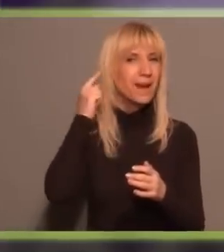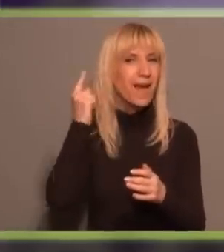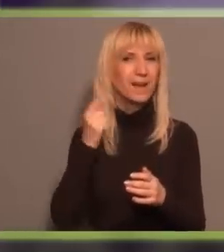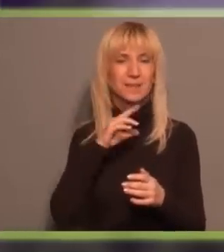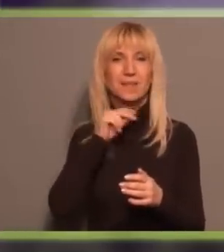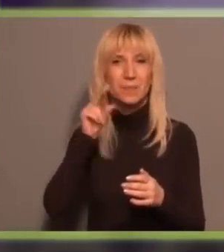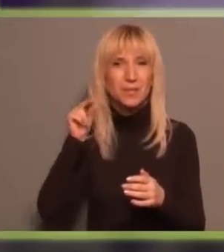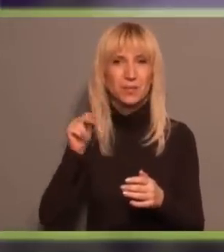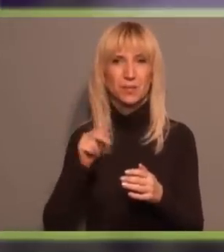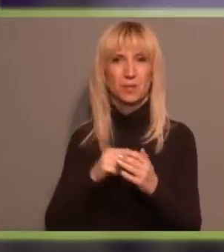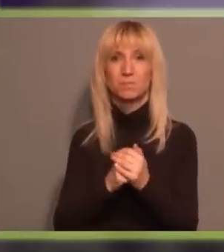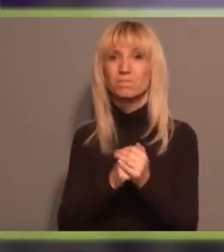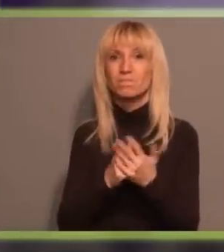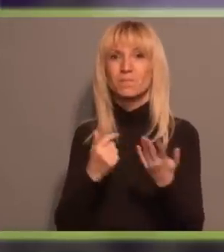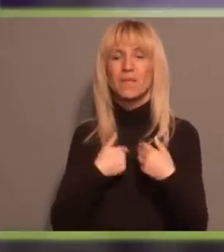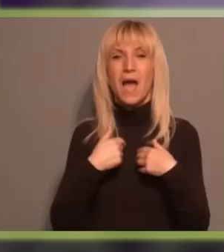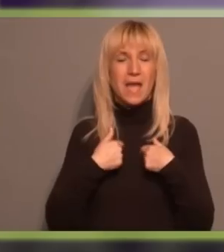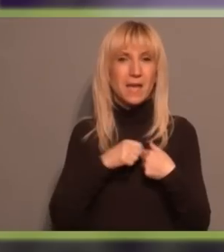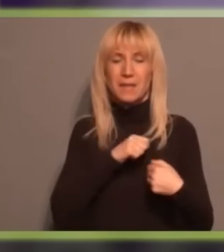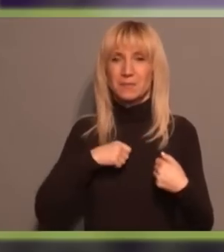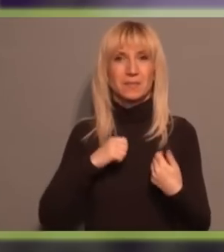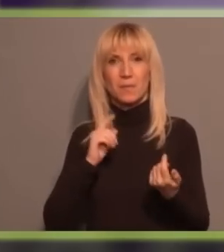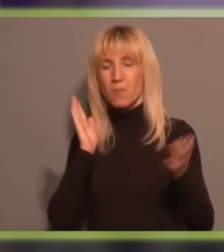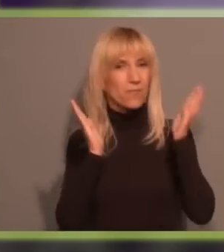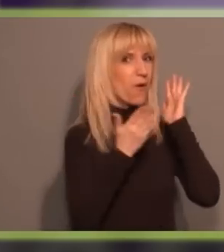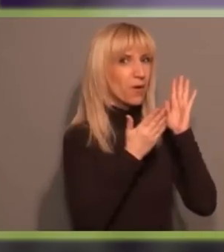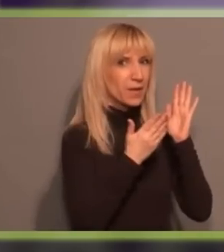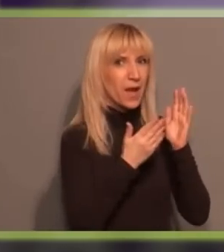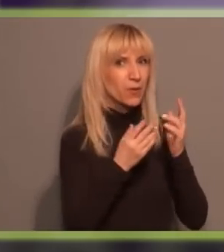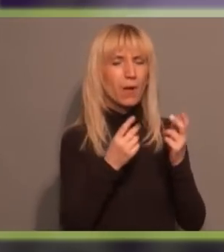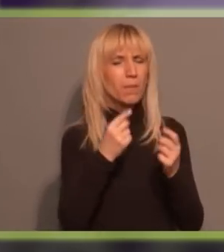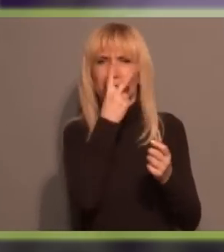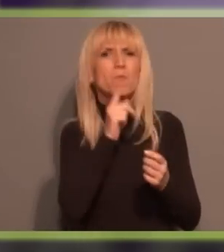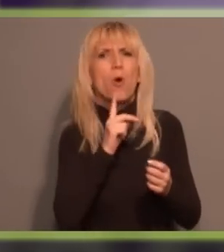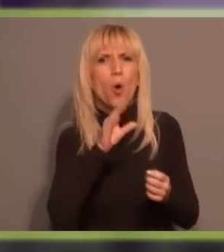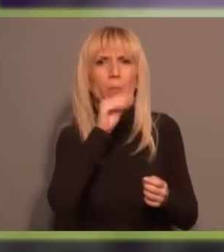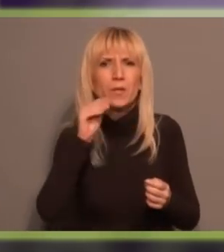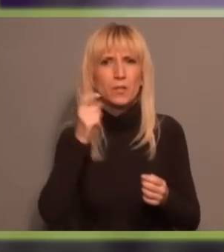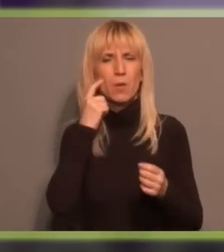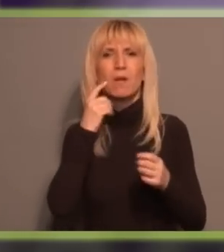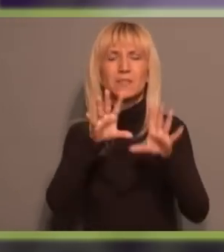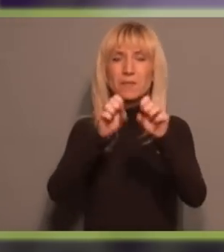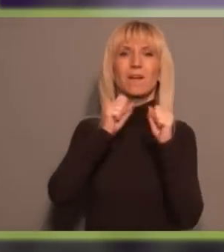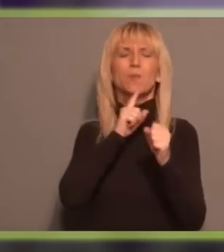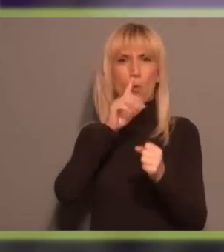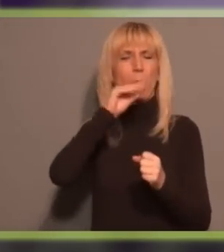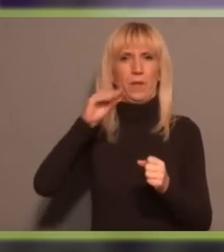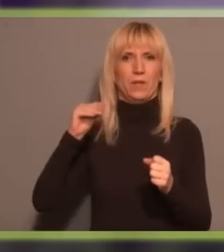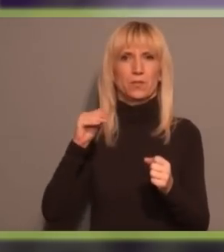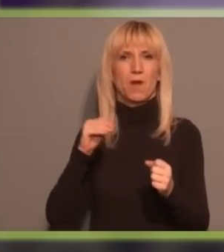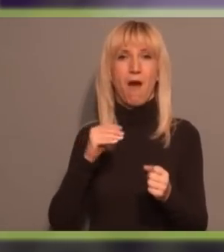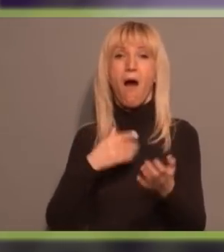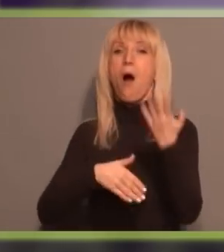Kad su bili iza mene. Nisam niti časom, sam okrenula kao ko priča, pokušam da shvatim ko